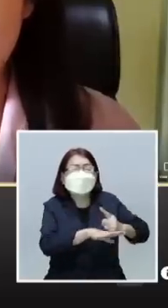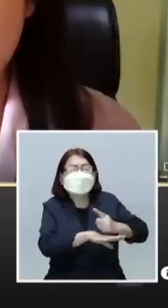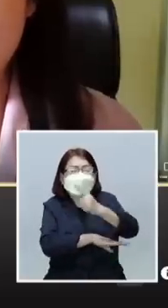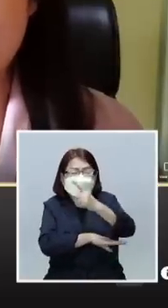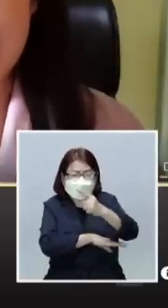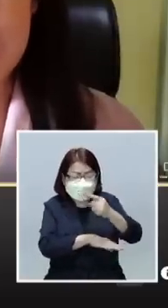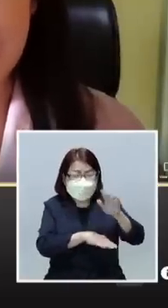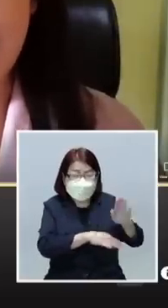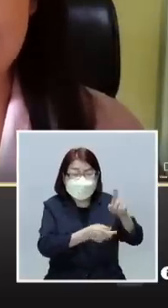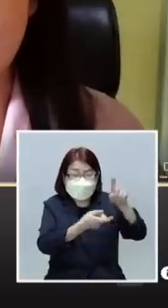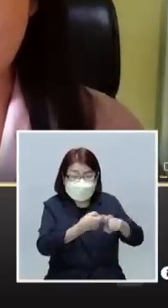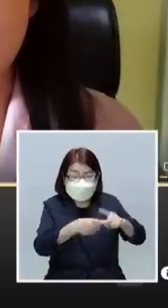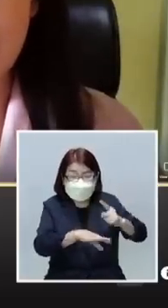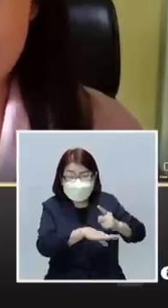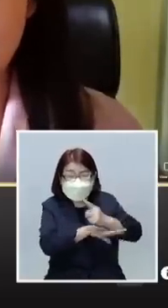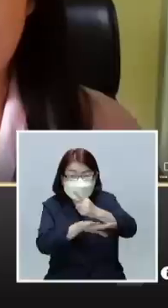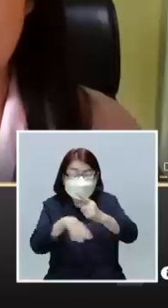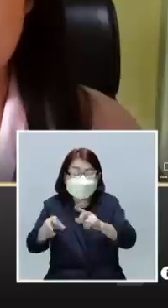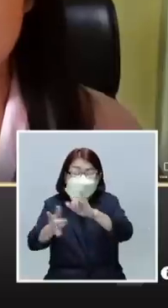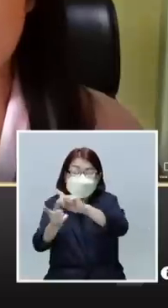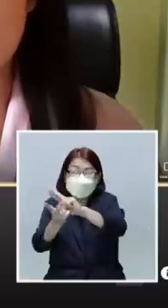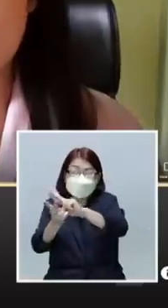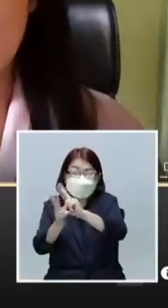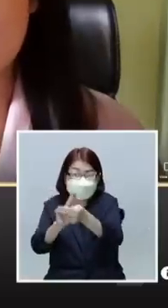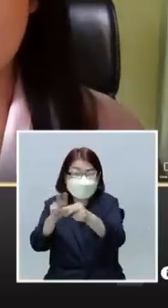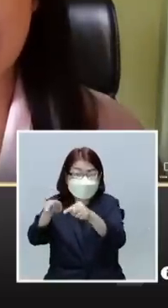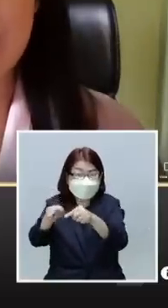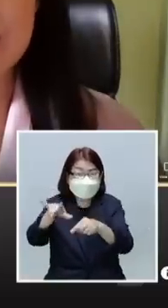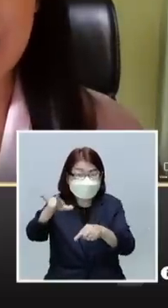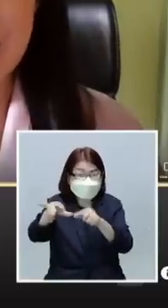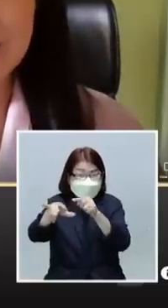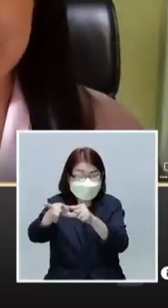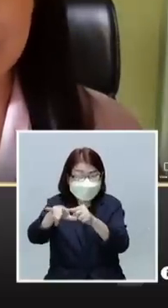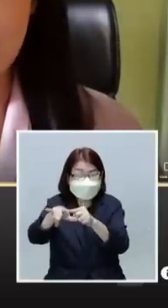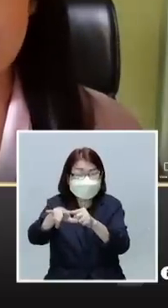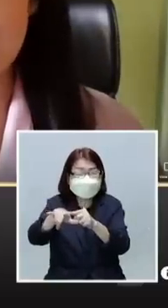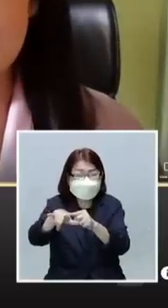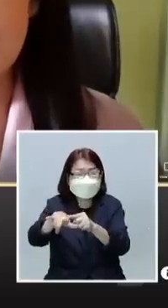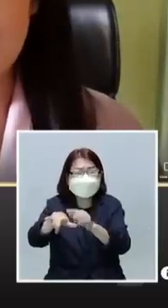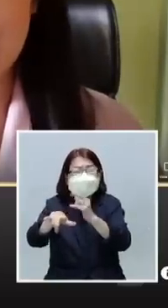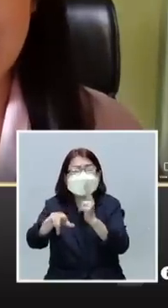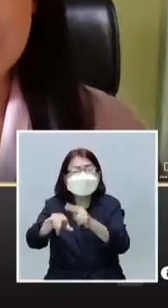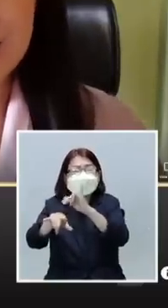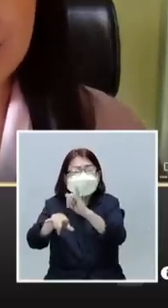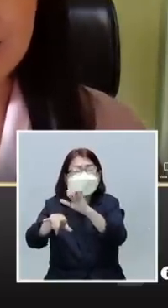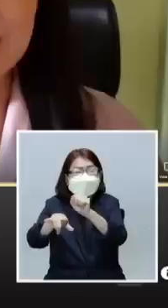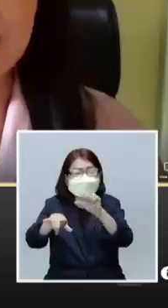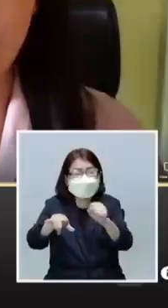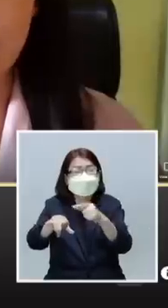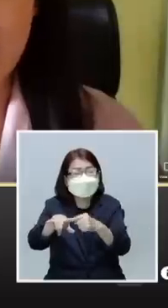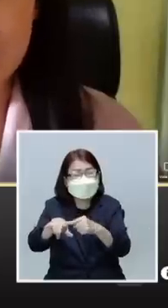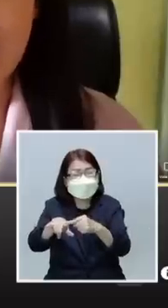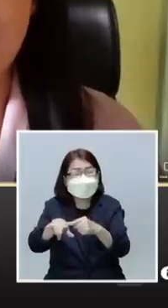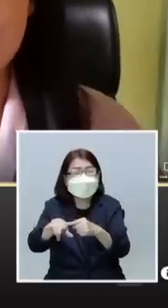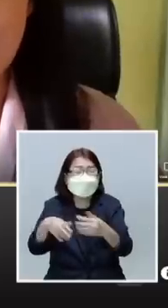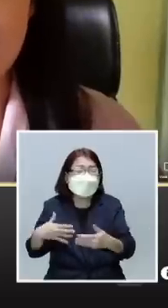ลายฝ่ายบอกว่ามันเป็นอันตรายต่อนักบินอวกาศที่อยู่ในสถานีอวกาศนานาชาติ ISS แล้วก็มีทั้งสหราชอาณาจักร